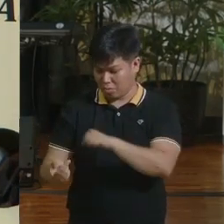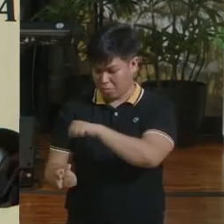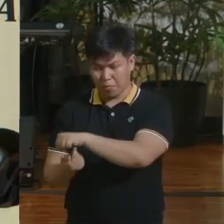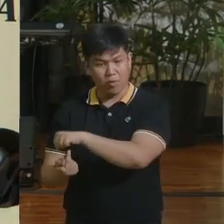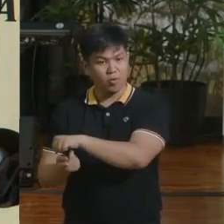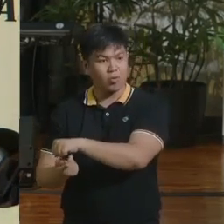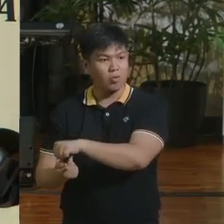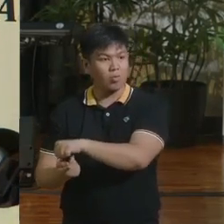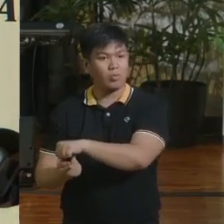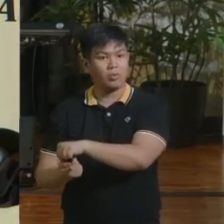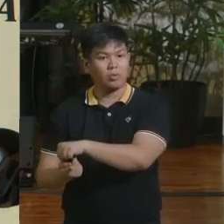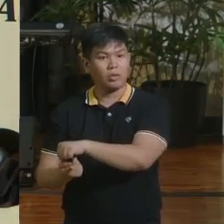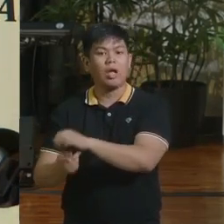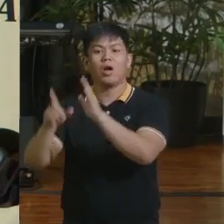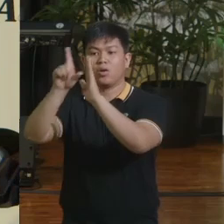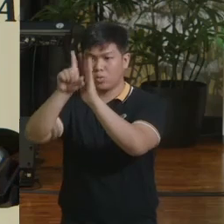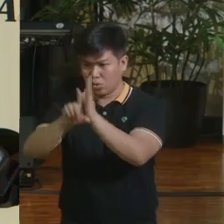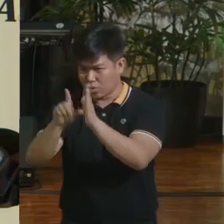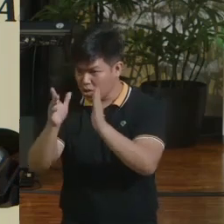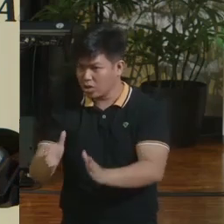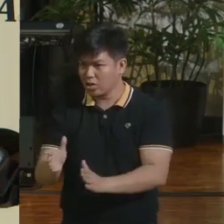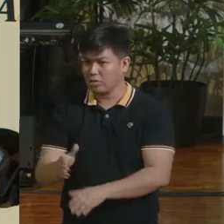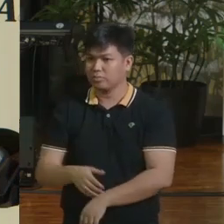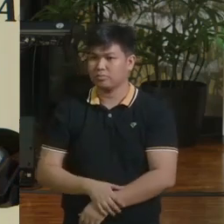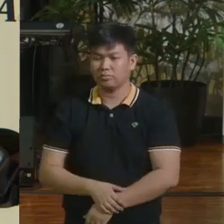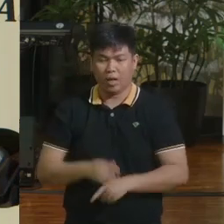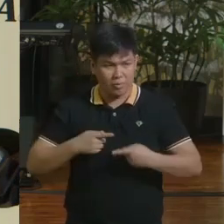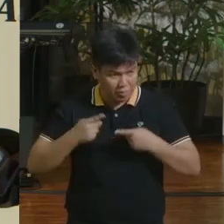isang legalistic Jew,